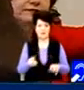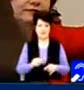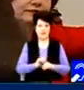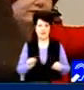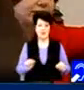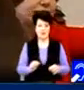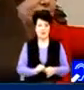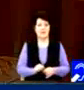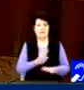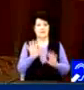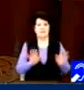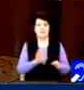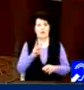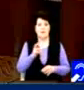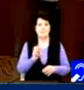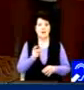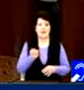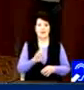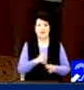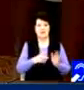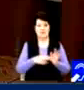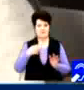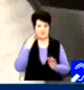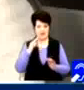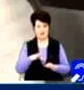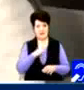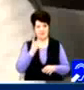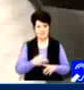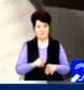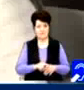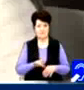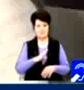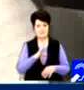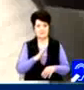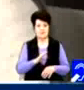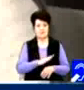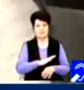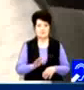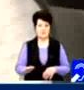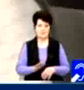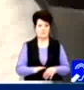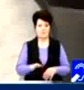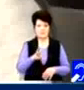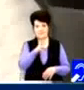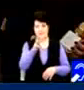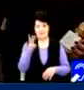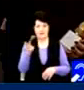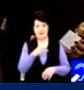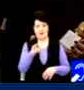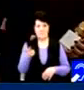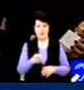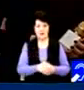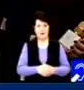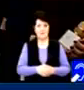a Expoziției este Maria la cei șapte ani ai săi fetița a pozat ca o vedetă și nu s a fiit de camera de luat vederi Ție